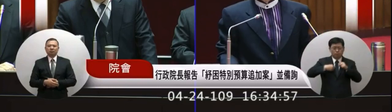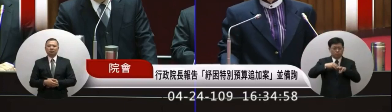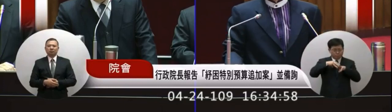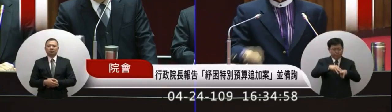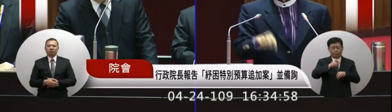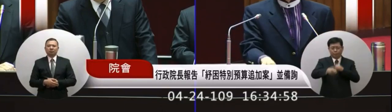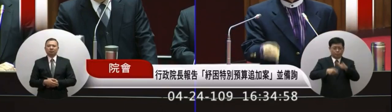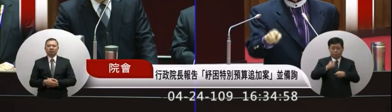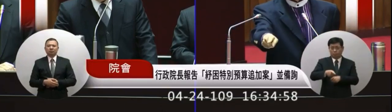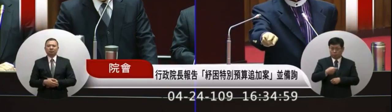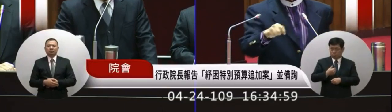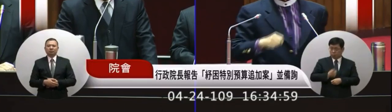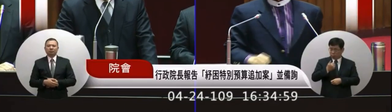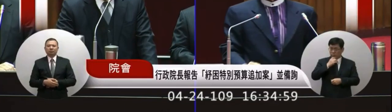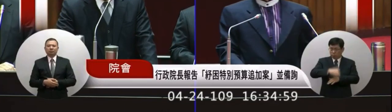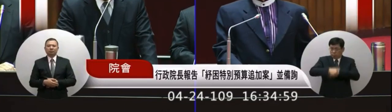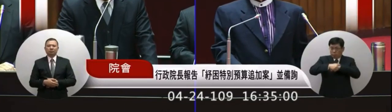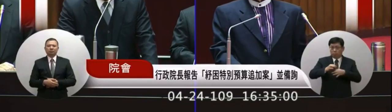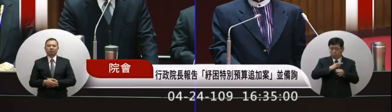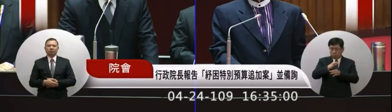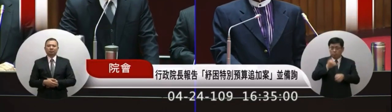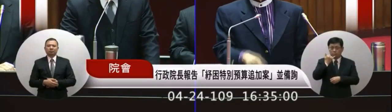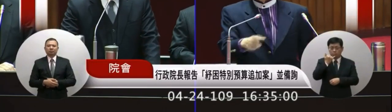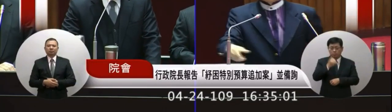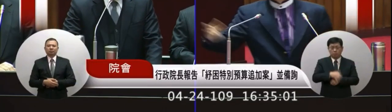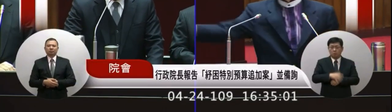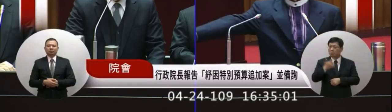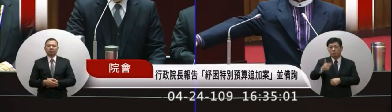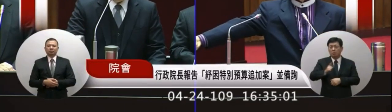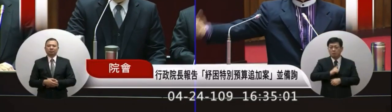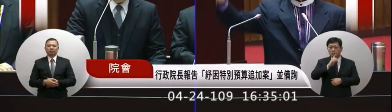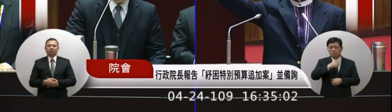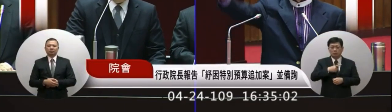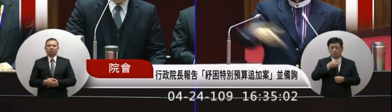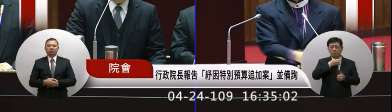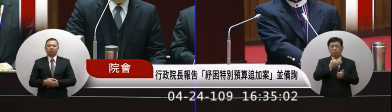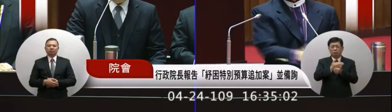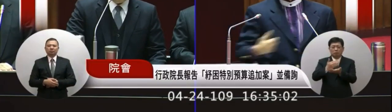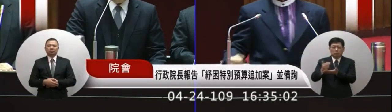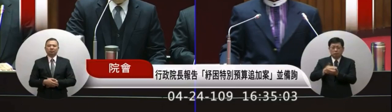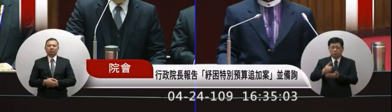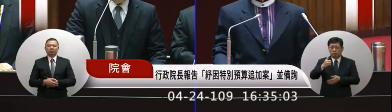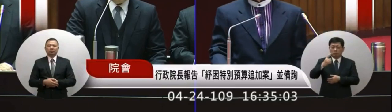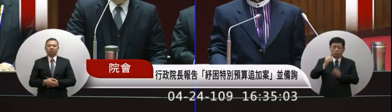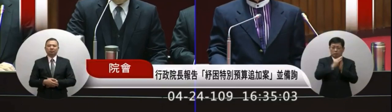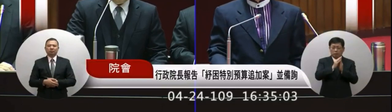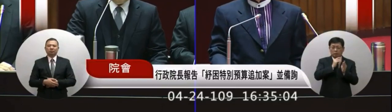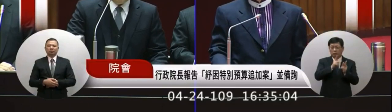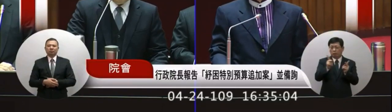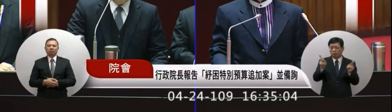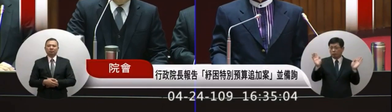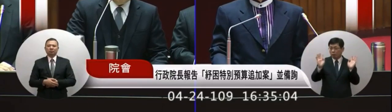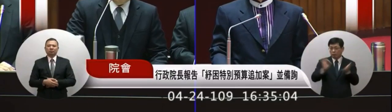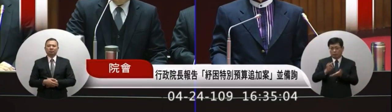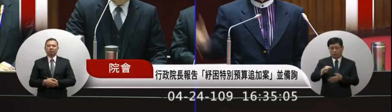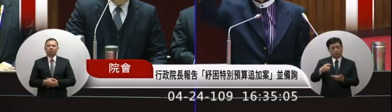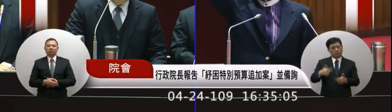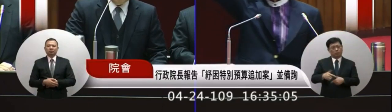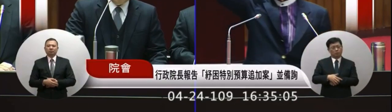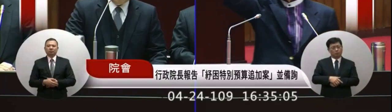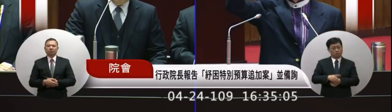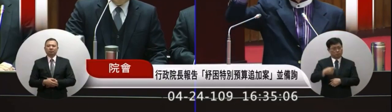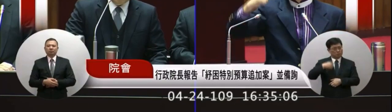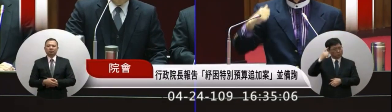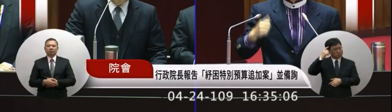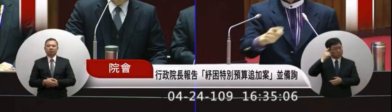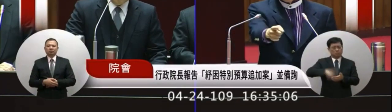消费啊，这个才真正的救经济啊，不是给他靠人家纾困几条就子孙的钱的、啊，这个逻